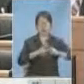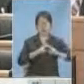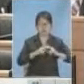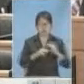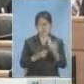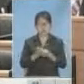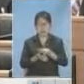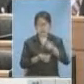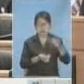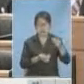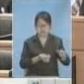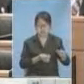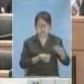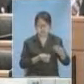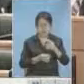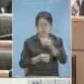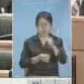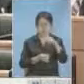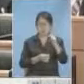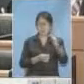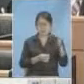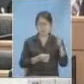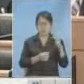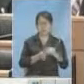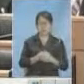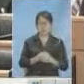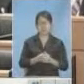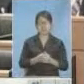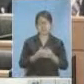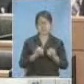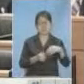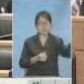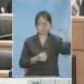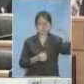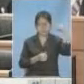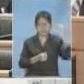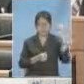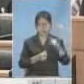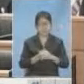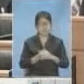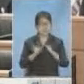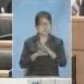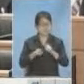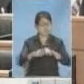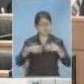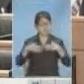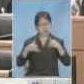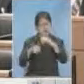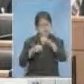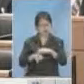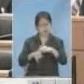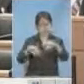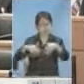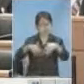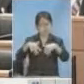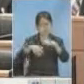องถิ่นเขาในส่วนกำไรเลยนะครับอันนี้การไฟฟ้าก็ค่อนข้างที่จะเอาเปรียบต่อพี่น้องประชาชนมากเกิน